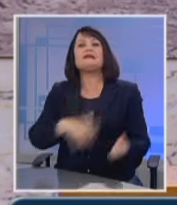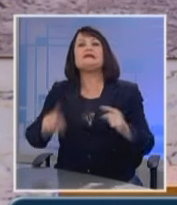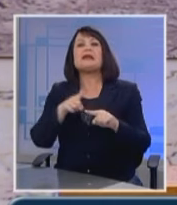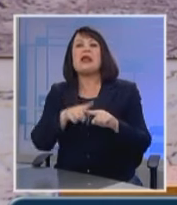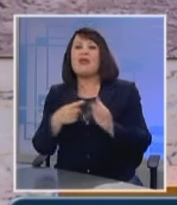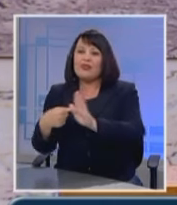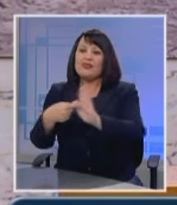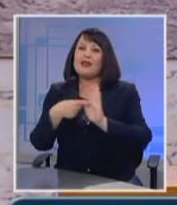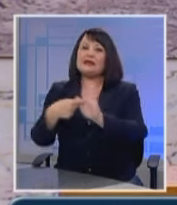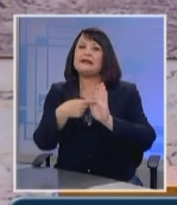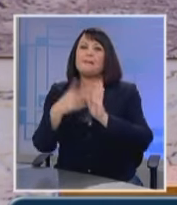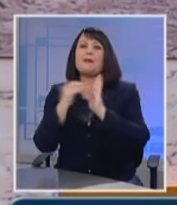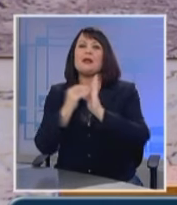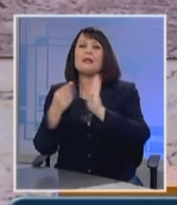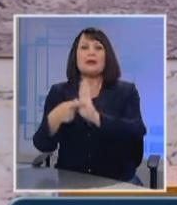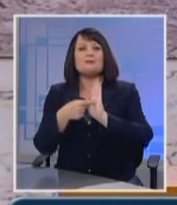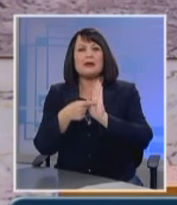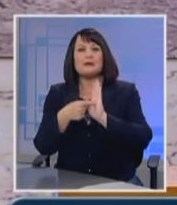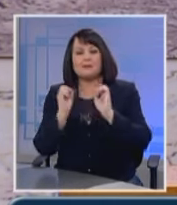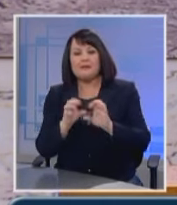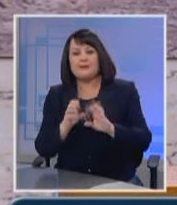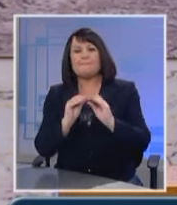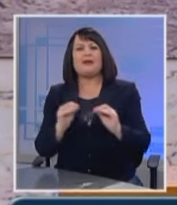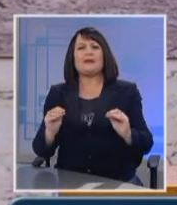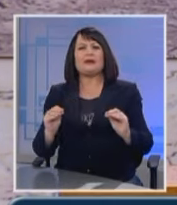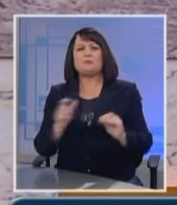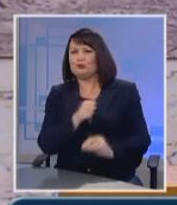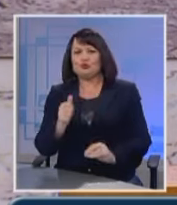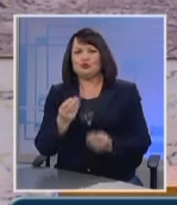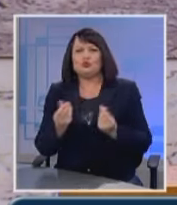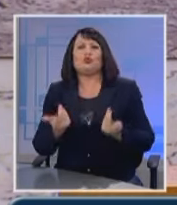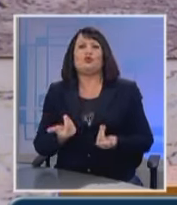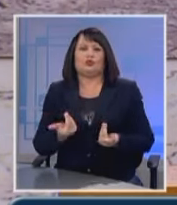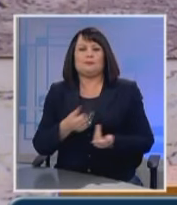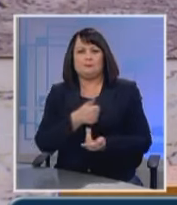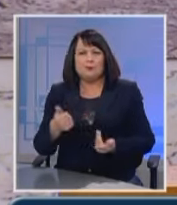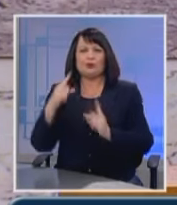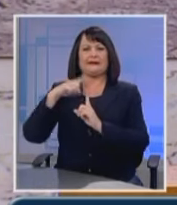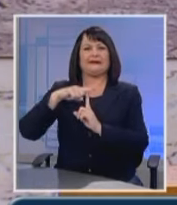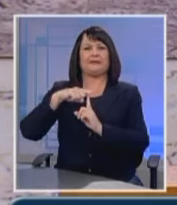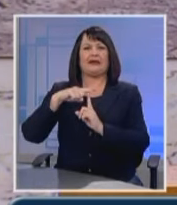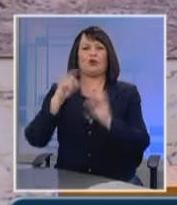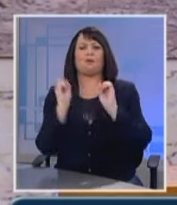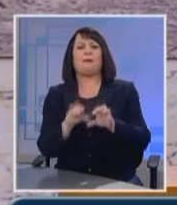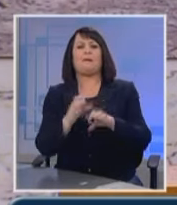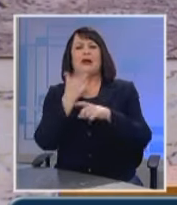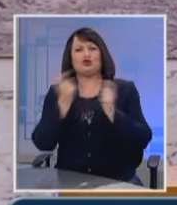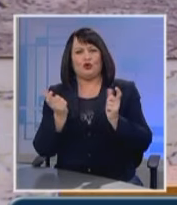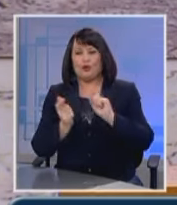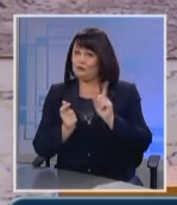χώρας. Η εκπαίδευση και η παιδεία δεν παρέχεται μόνον μέσα από τους τυπικούς εκπαιδευτικούς